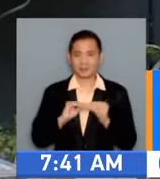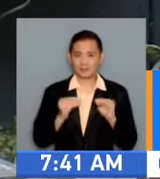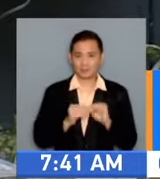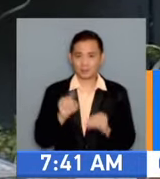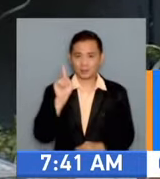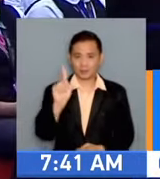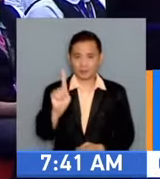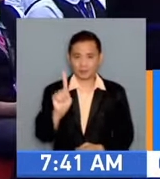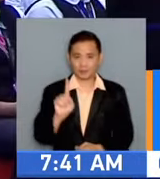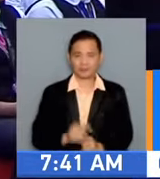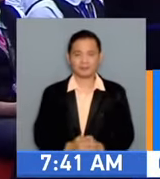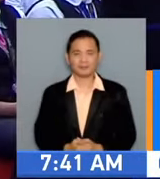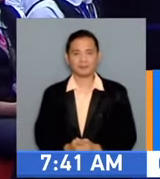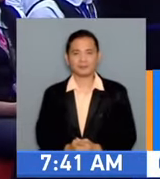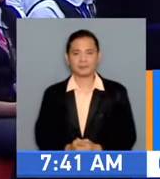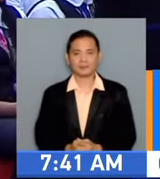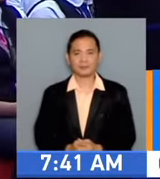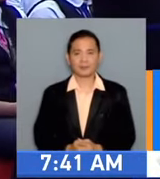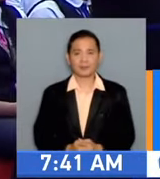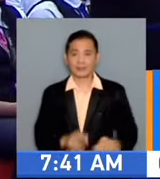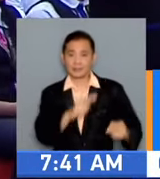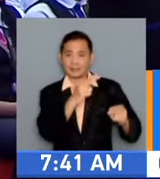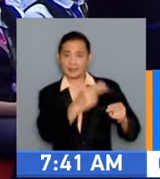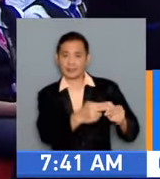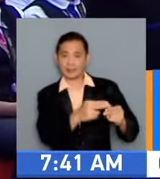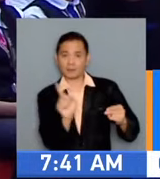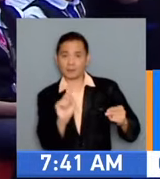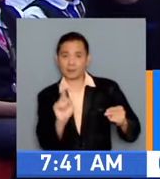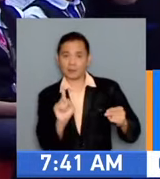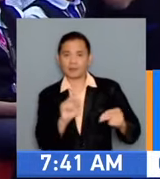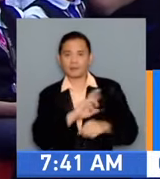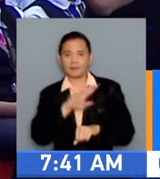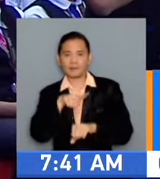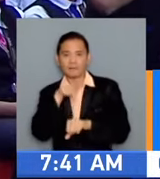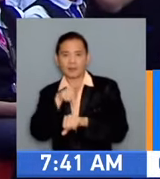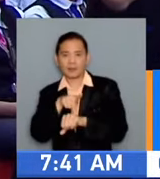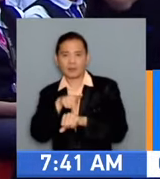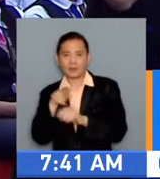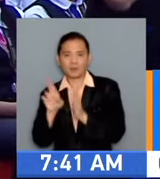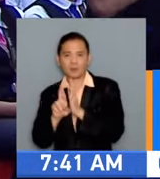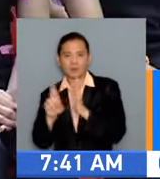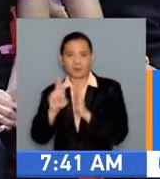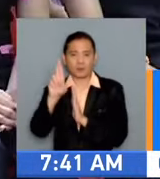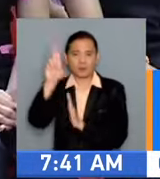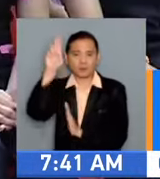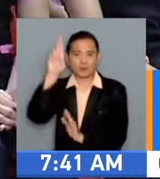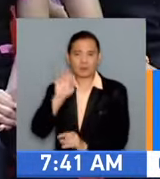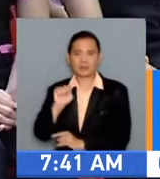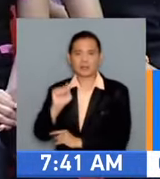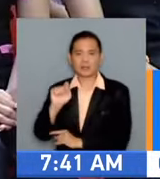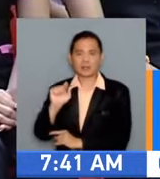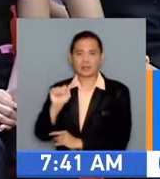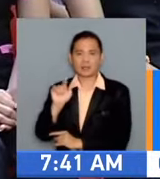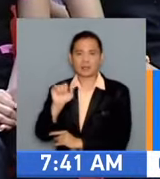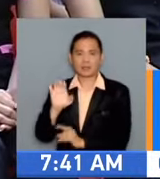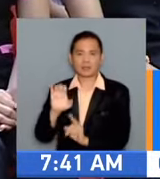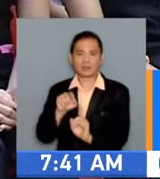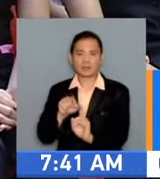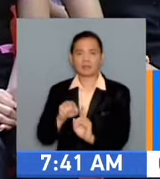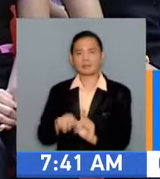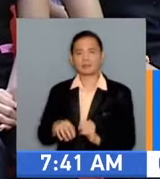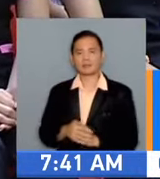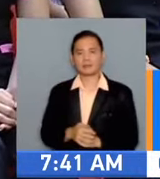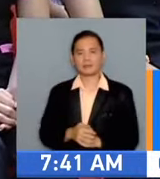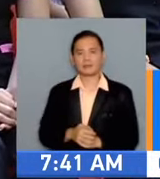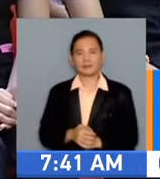What is the name of the Philippines' second cube satellite launched on February 21st, 2021? Go! Maya 2. It's actually